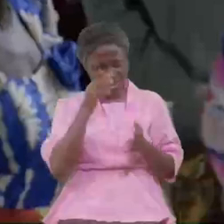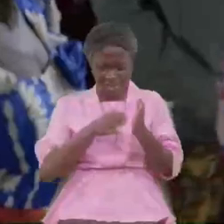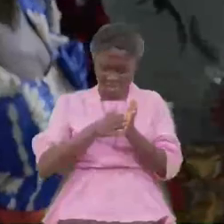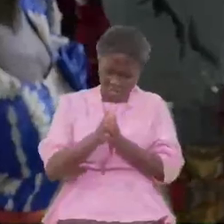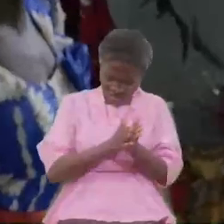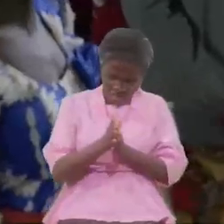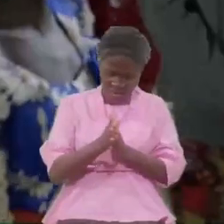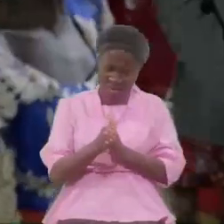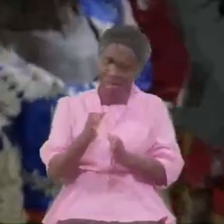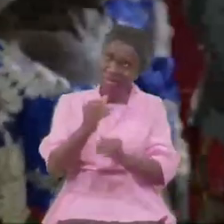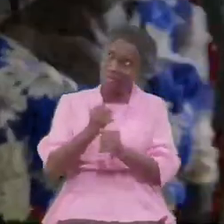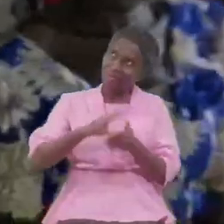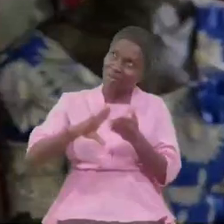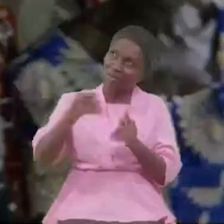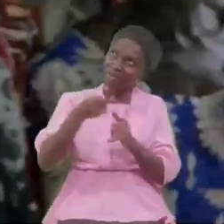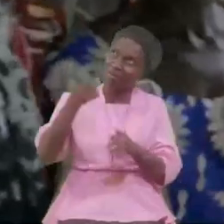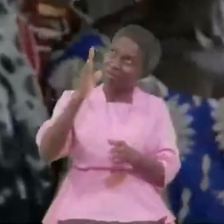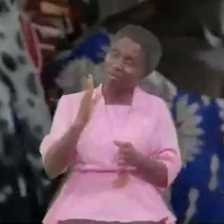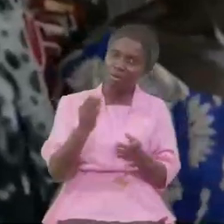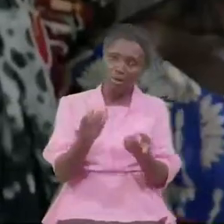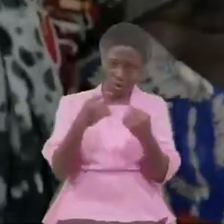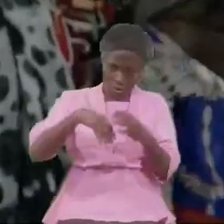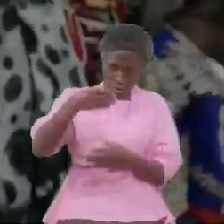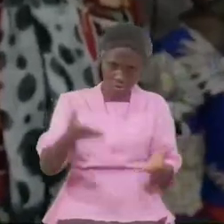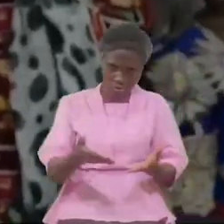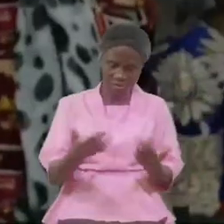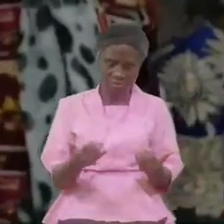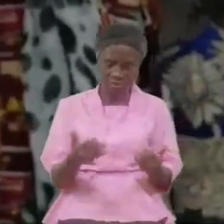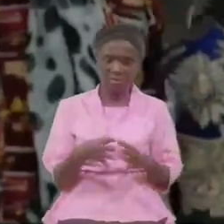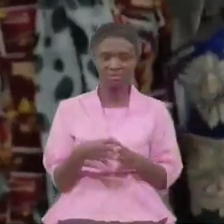Dans votre corps, vous désirez le salut du Seigneur, continuez à venir.